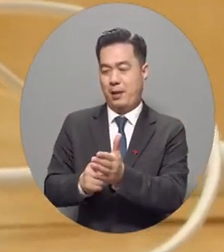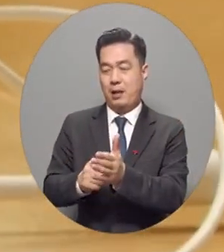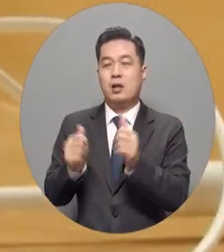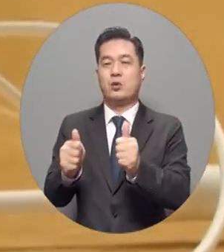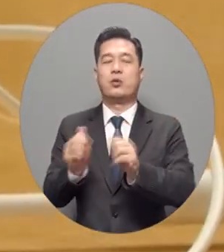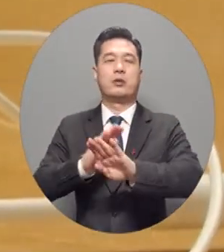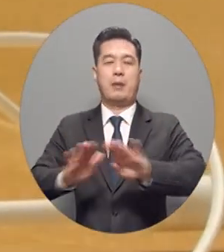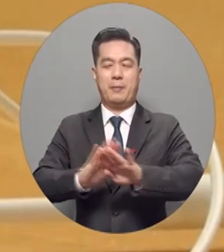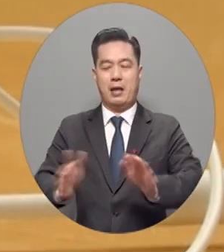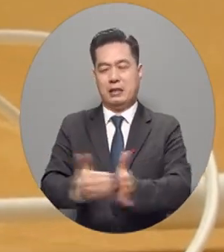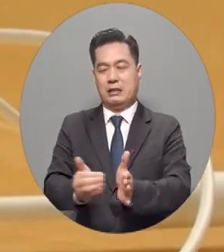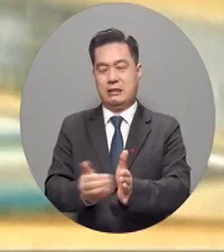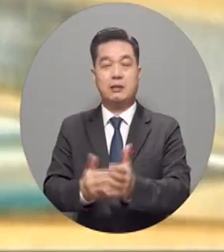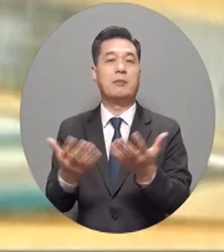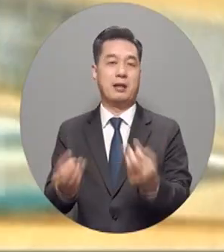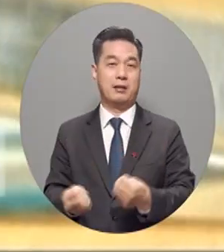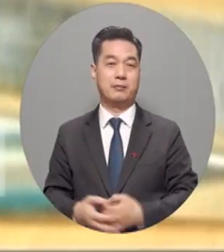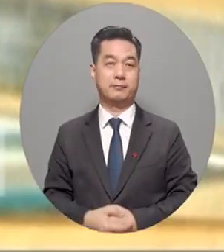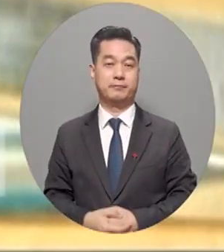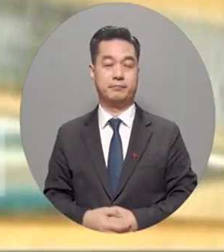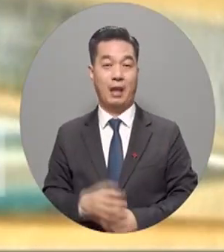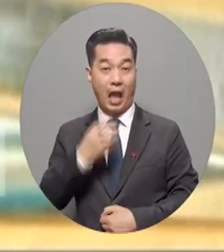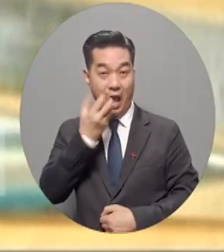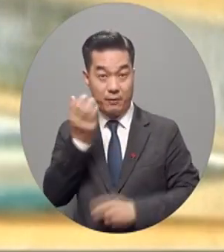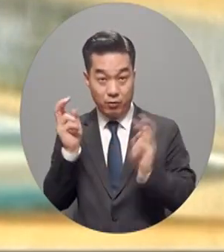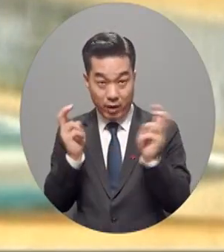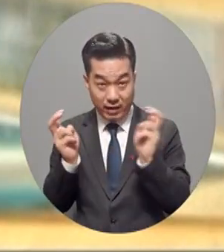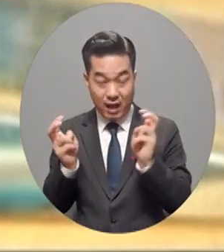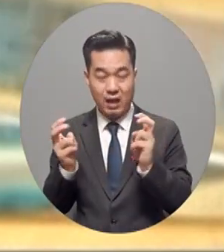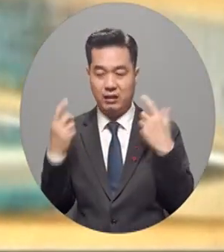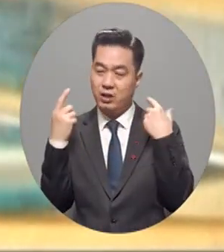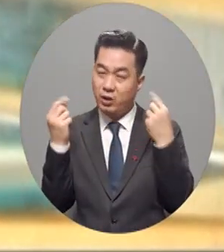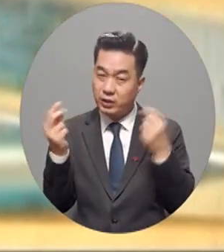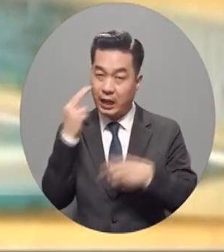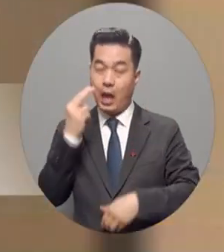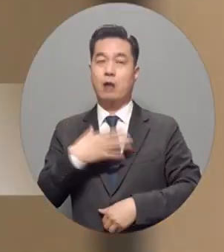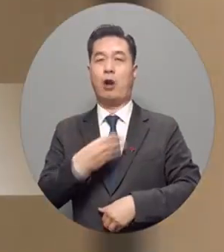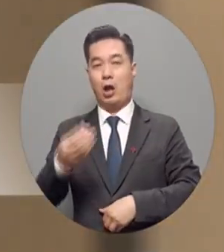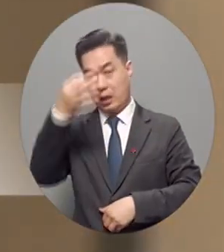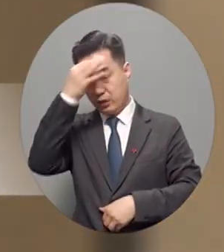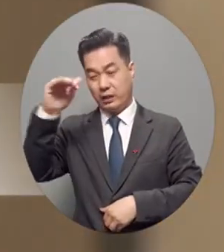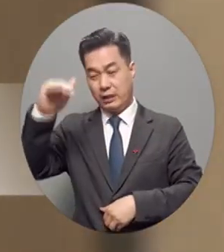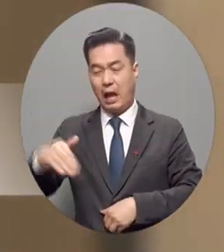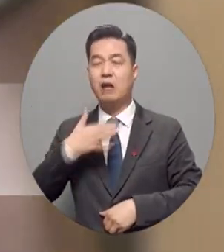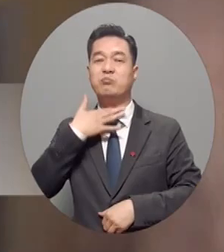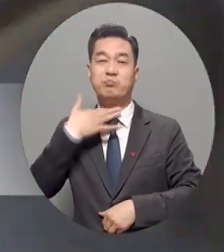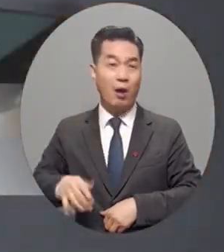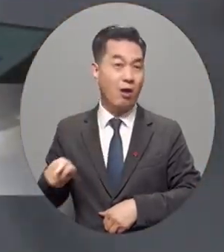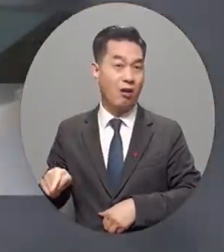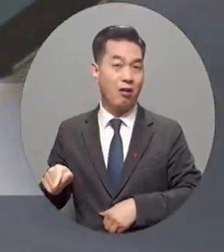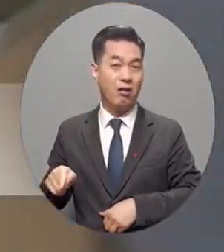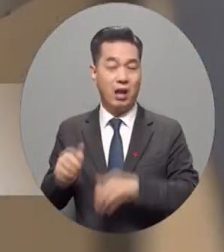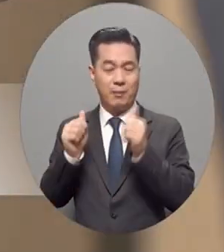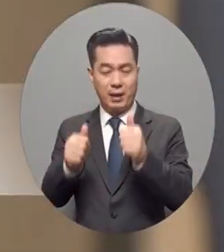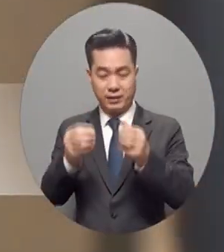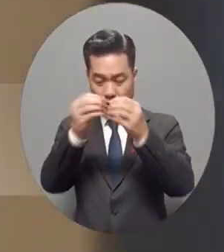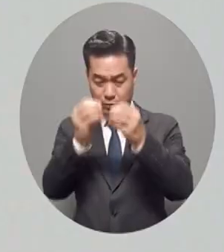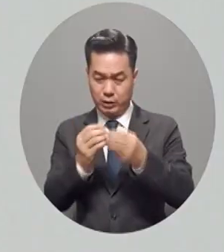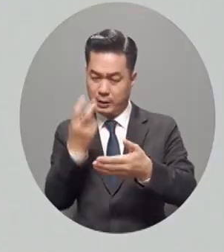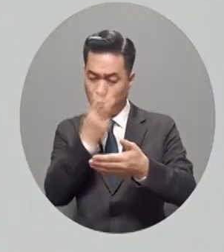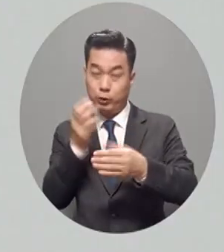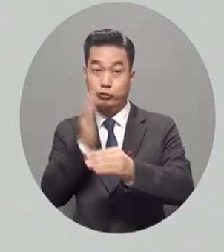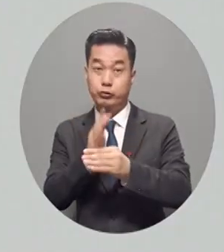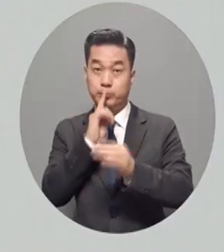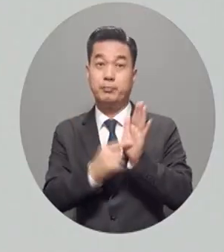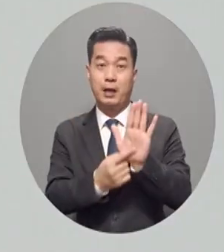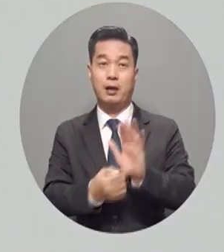끝내는 경향이 강해집니다. 애플 측은 여전히 의도적으로 성능을 낮춘 적은 없다며 판결문을 검토하고 있다고